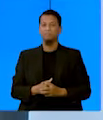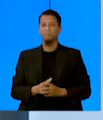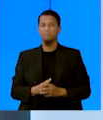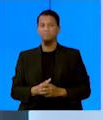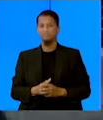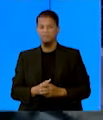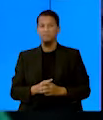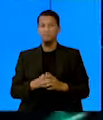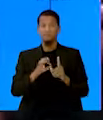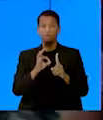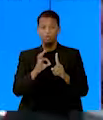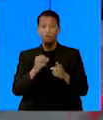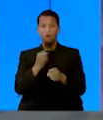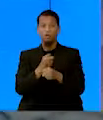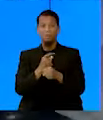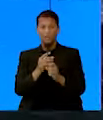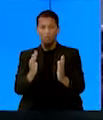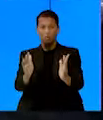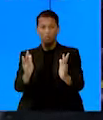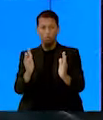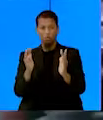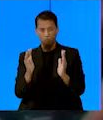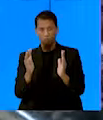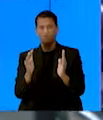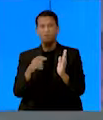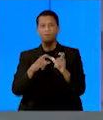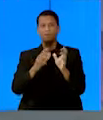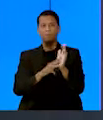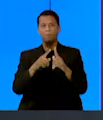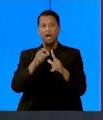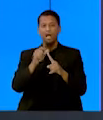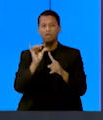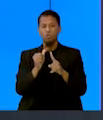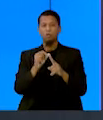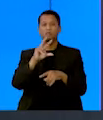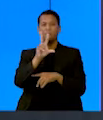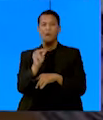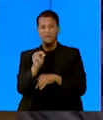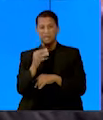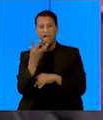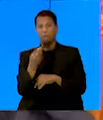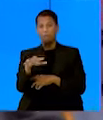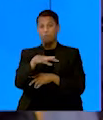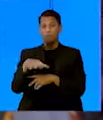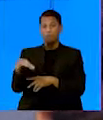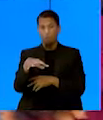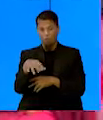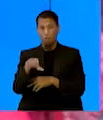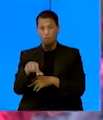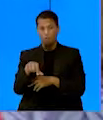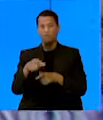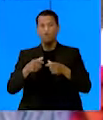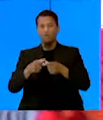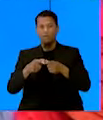Puluhan kios berderet di sepanjang jalan Bulak Timur, Cipayung, Depok, Jawa Barat. Kampung kecil ini ternyata merupakan kampung konveksi